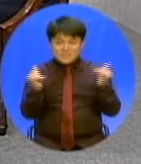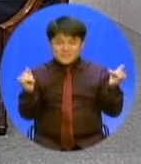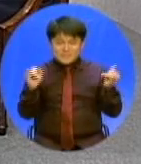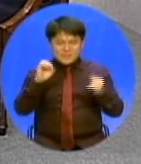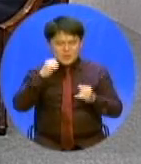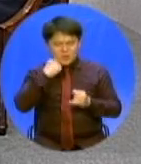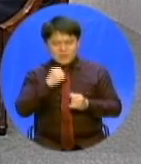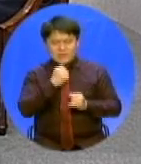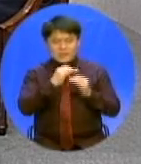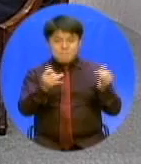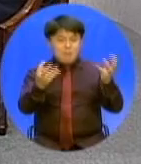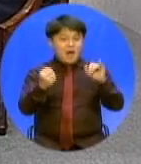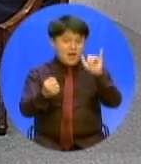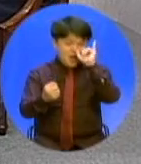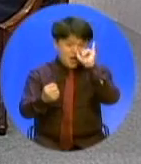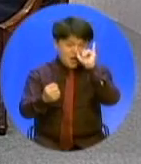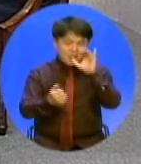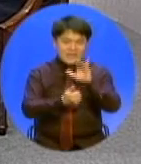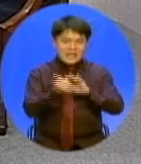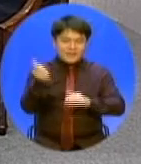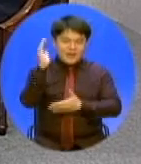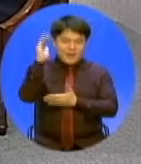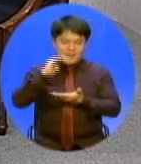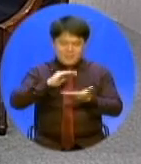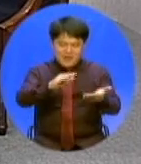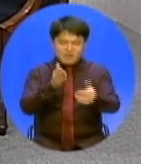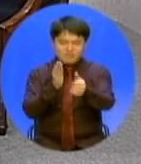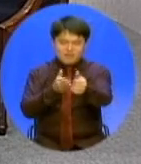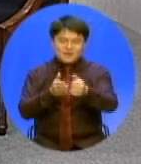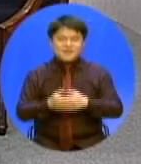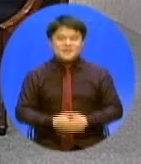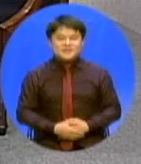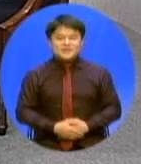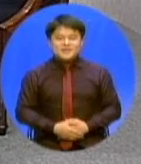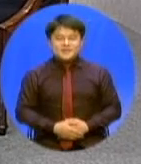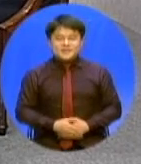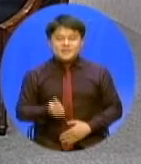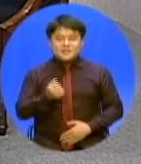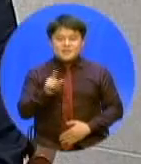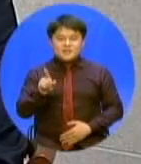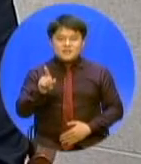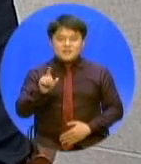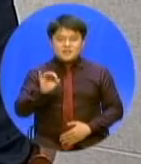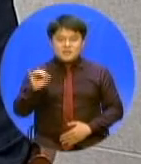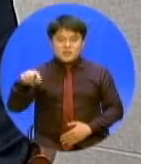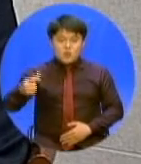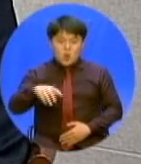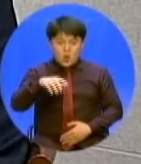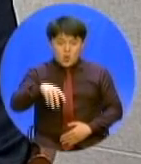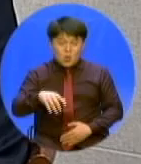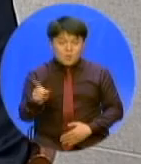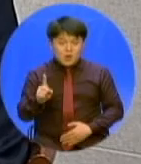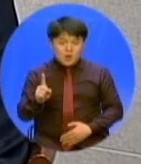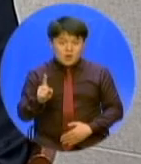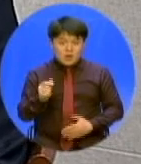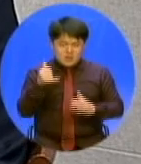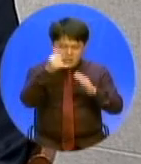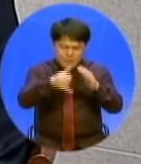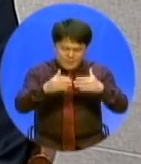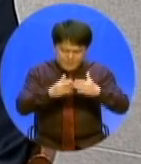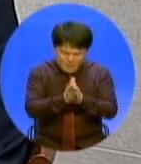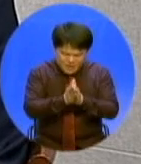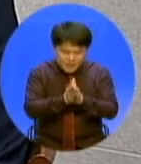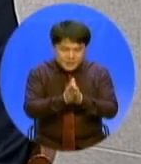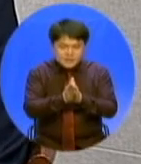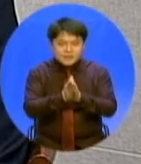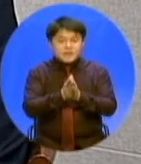계신 분들이 꽤 있습니다. 저 희망 메시지 하나 부탁합니다. 저희 하이원이 폐광 지역에서 지금의